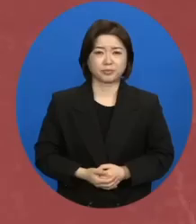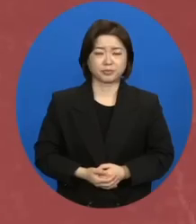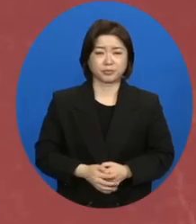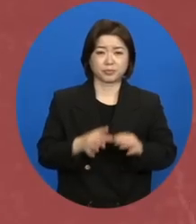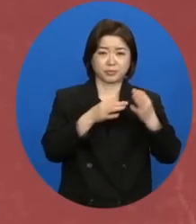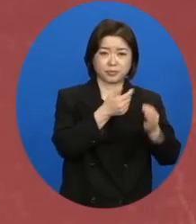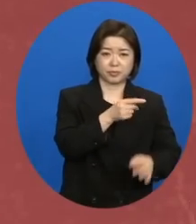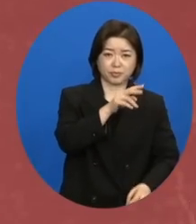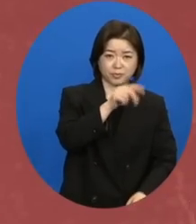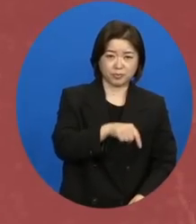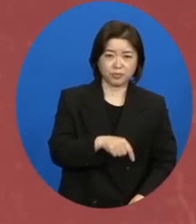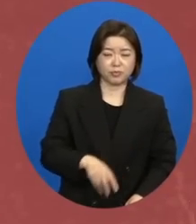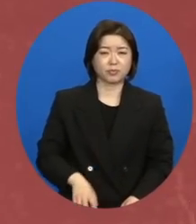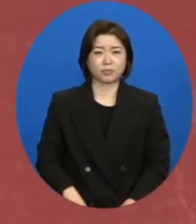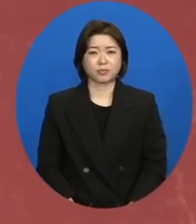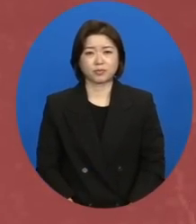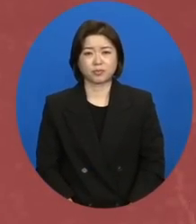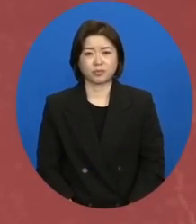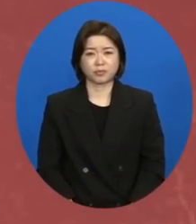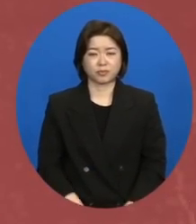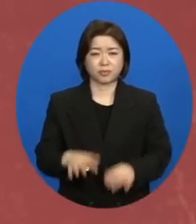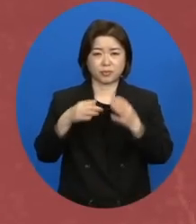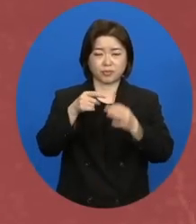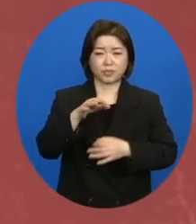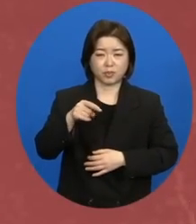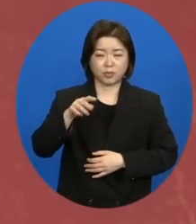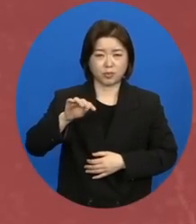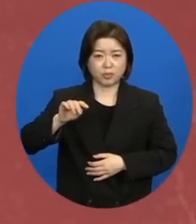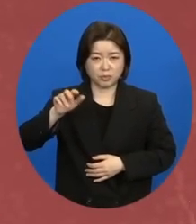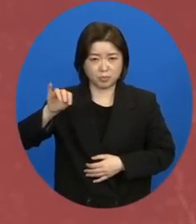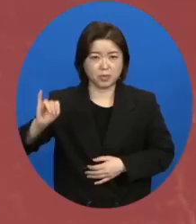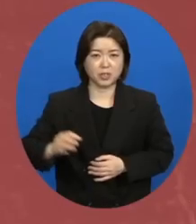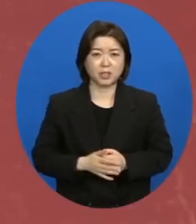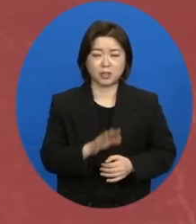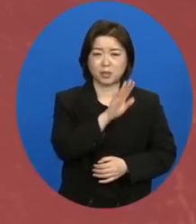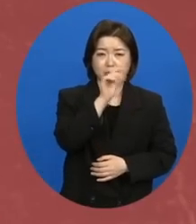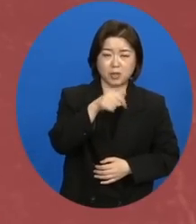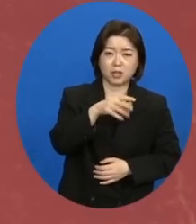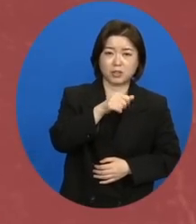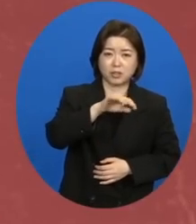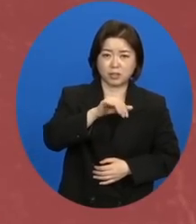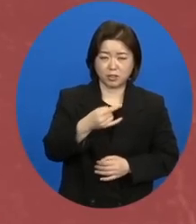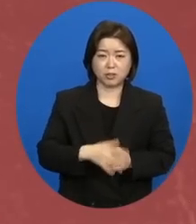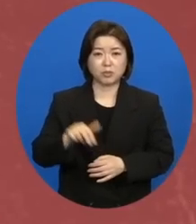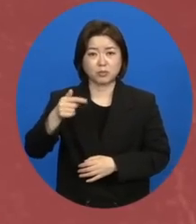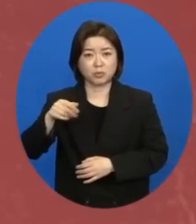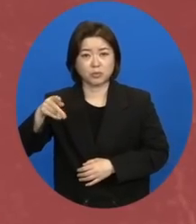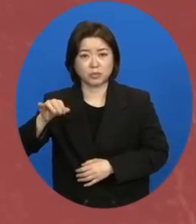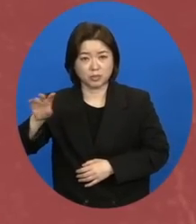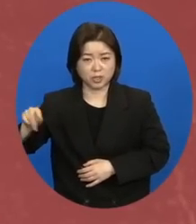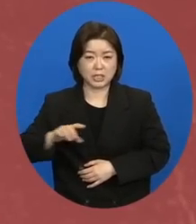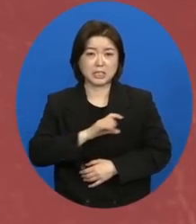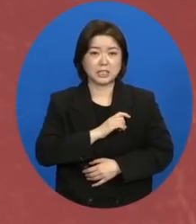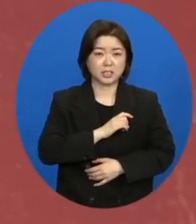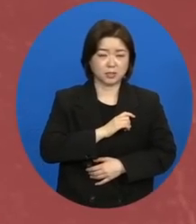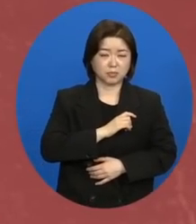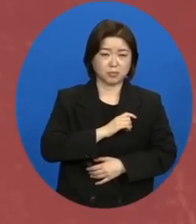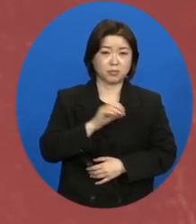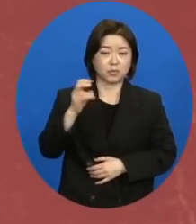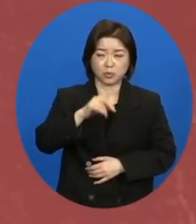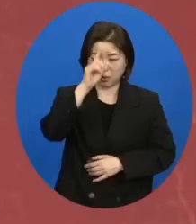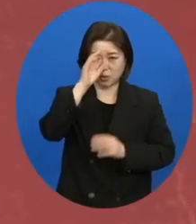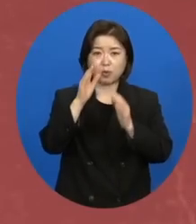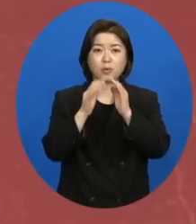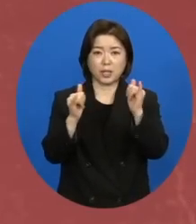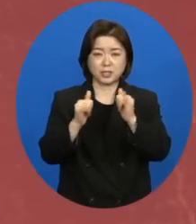김대수 권사, 김영미 권사, 내종, 박영희 권사, 피부암 조성진 환자들,